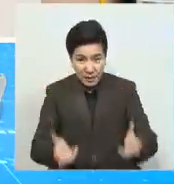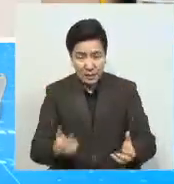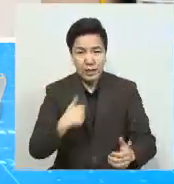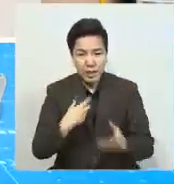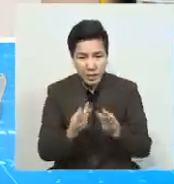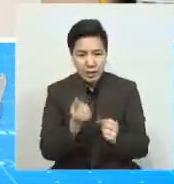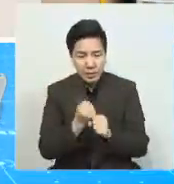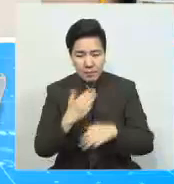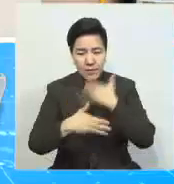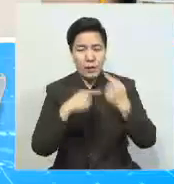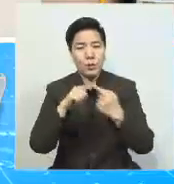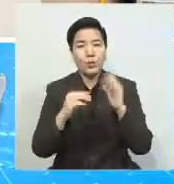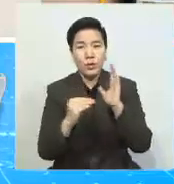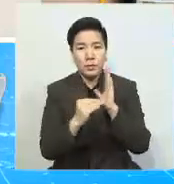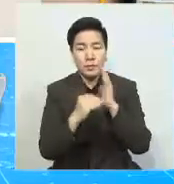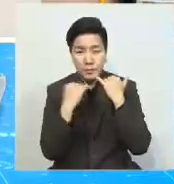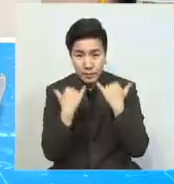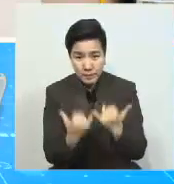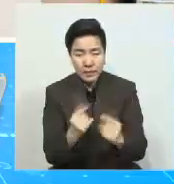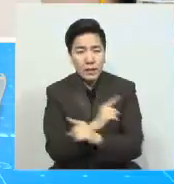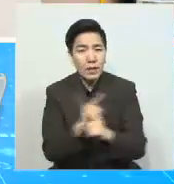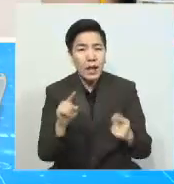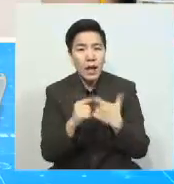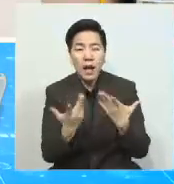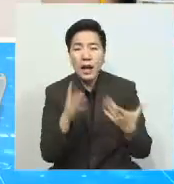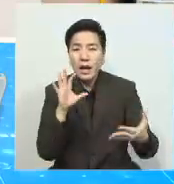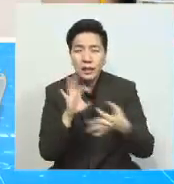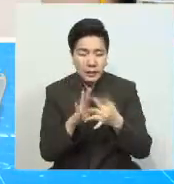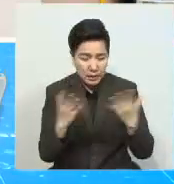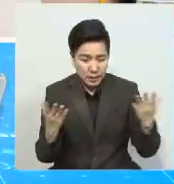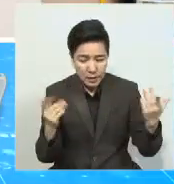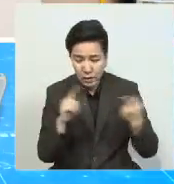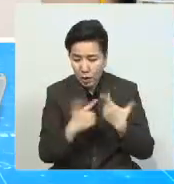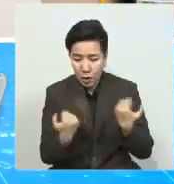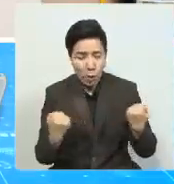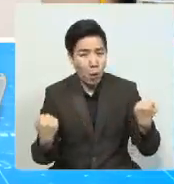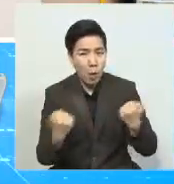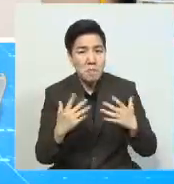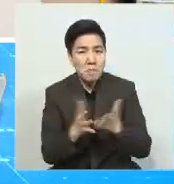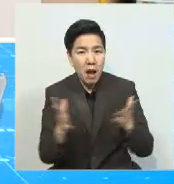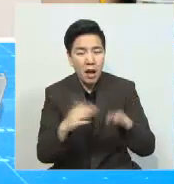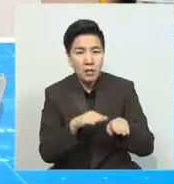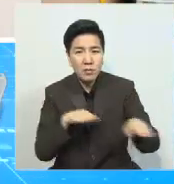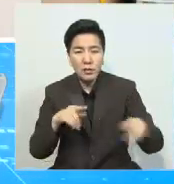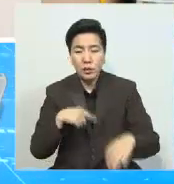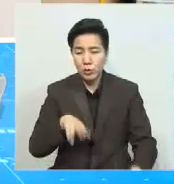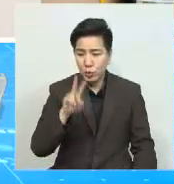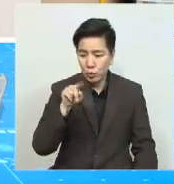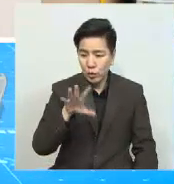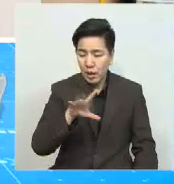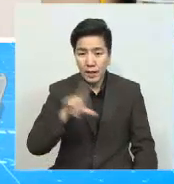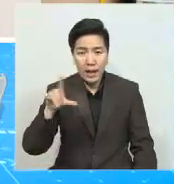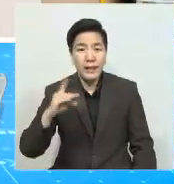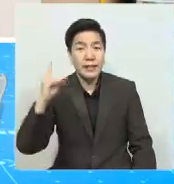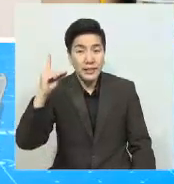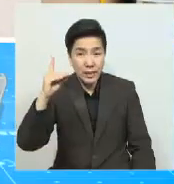เราก็เร่งพัฒนากรุงเทพมหานครแม้ว่าในเรื่องของปริมาณรถจะเยอะขึ้น 2.5 ล้านคันที่เป็นรถดีเซ